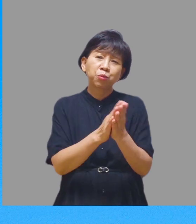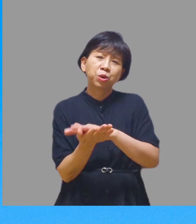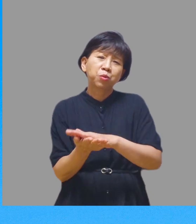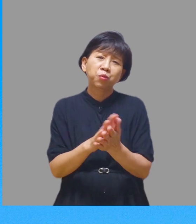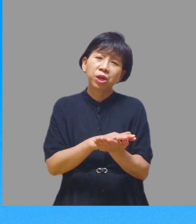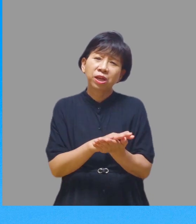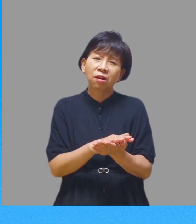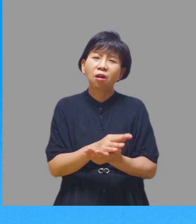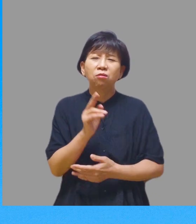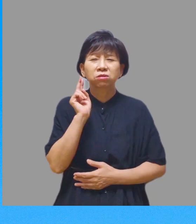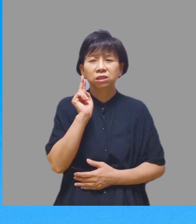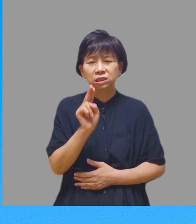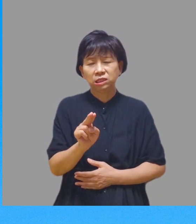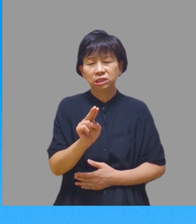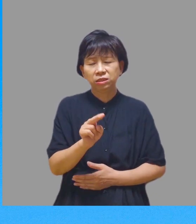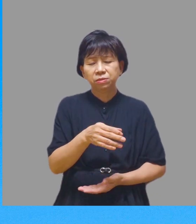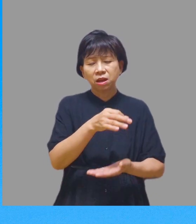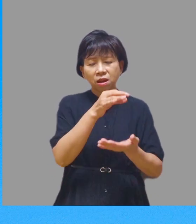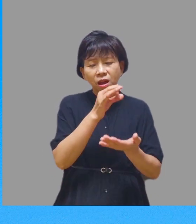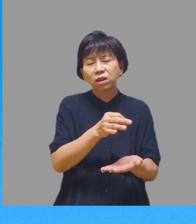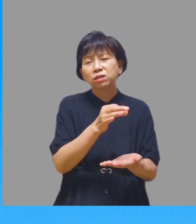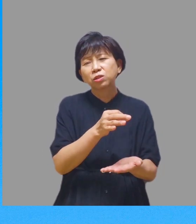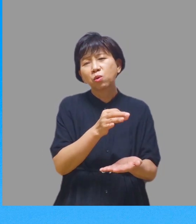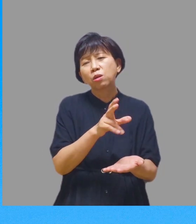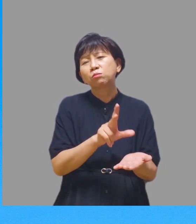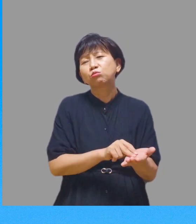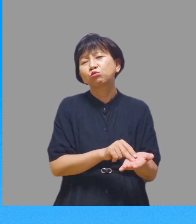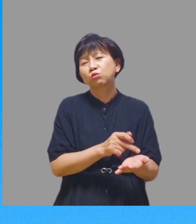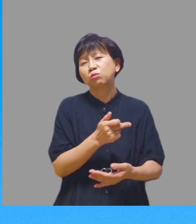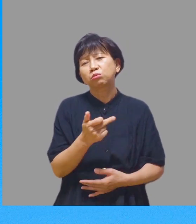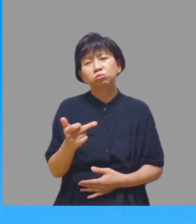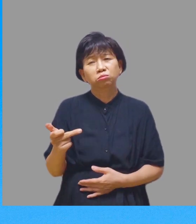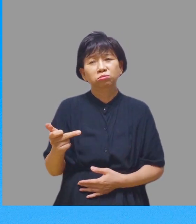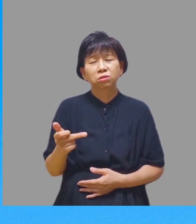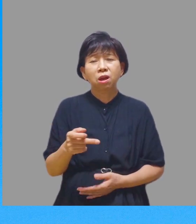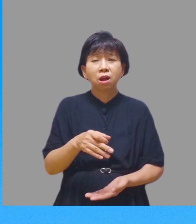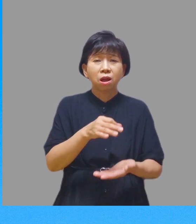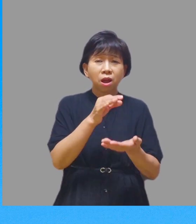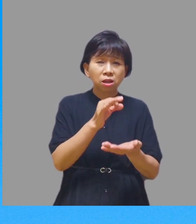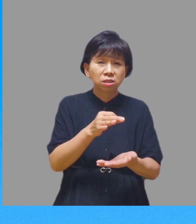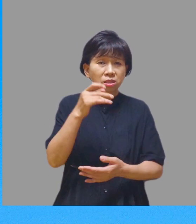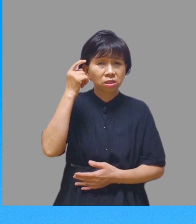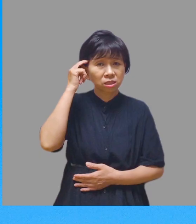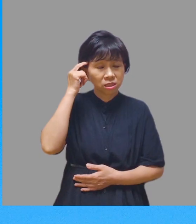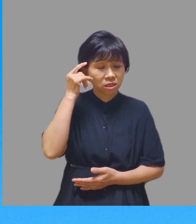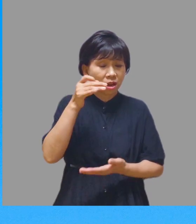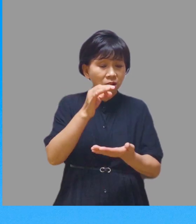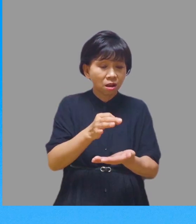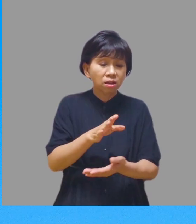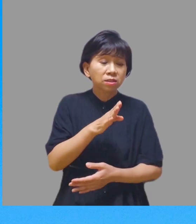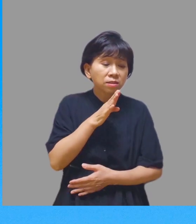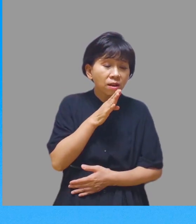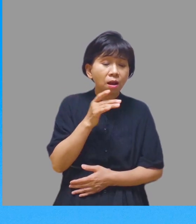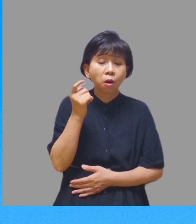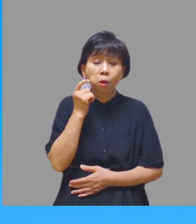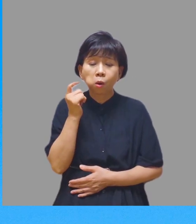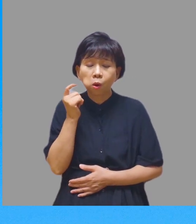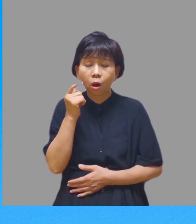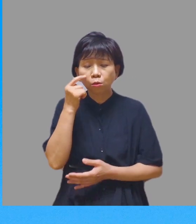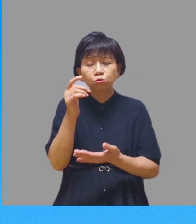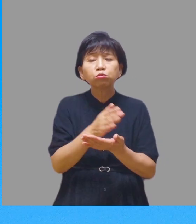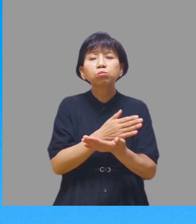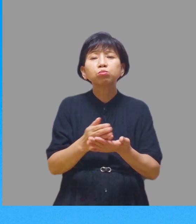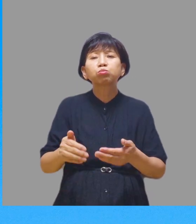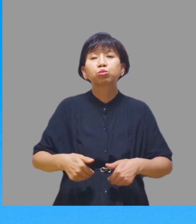점점 더 가치관이 흔들리고 있습니다. 여러분, 가치관이라고 하는 건 참과 거짓을 구별하는